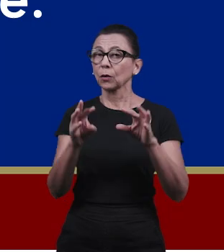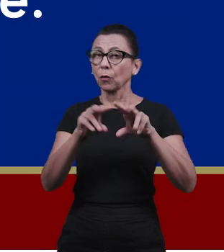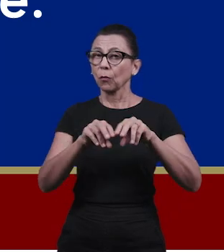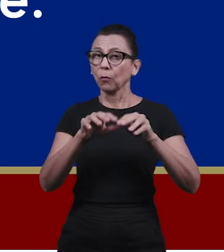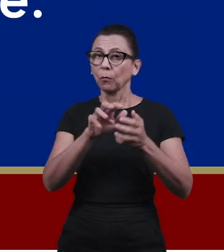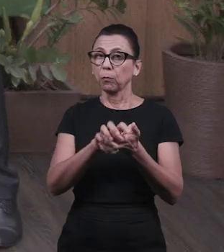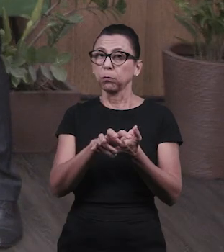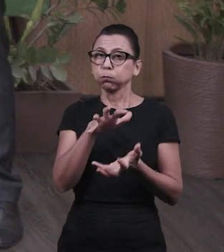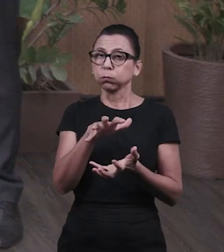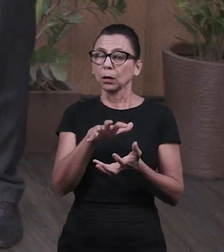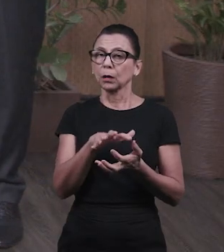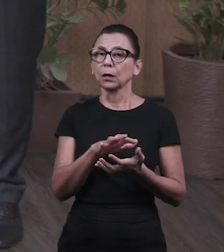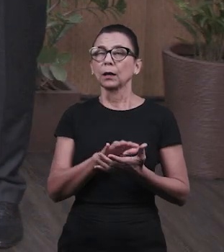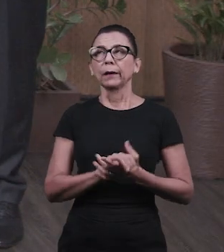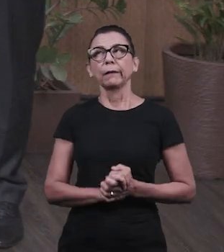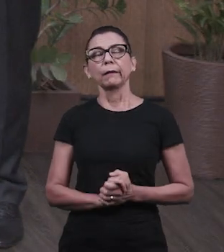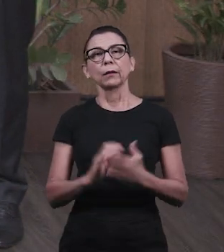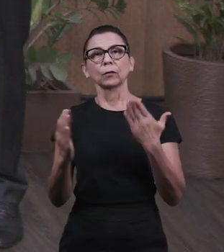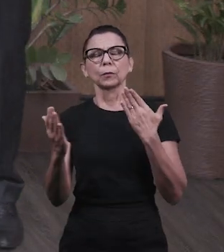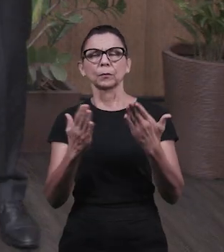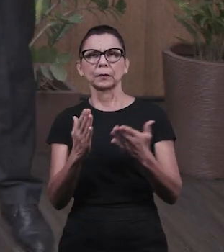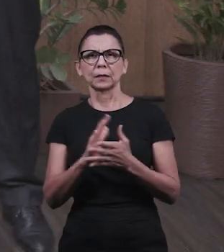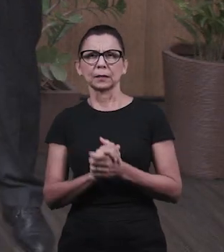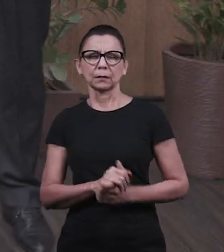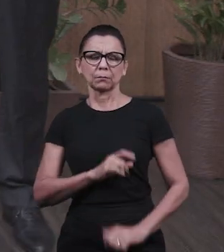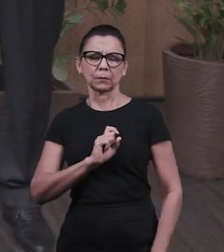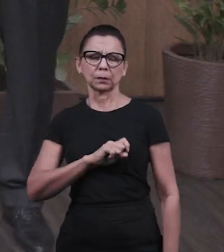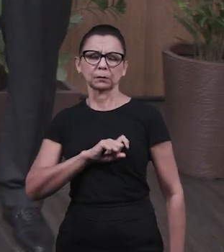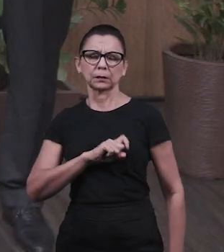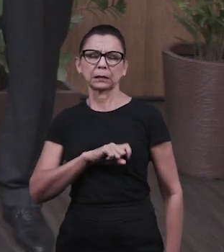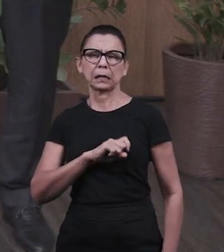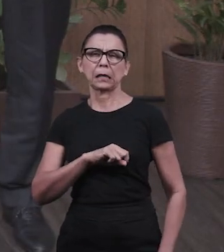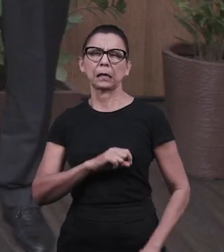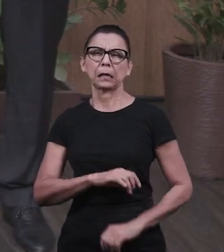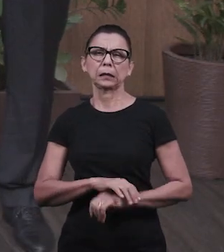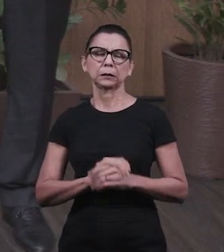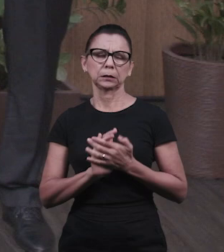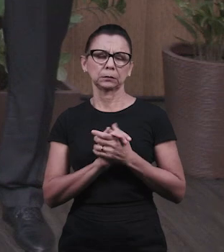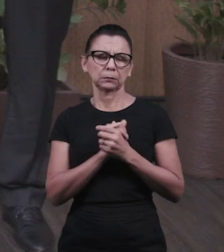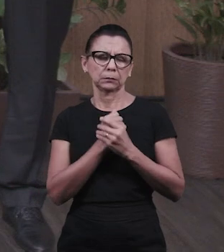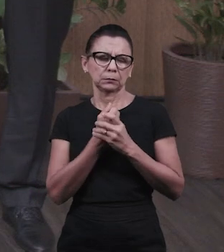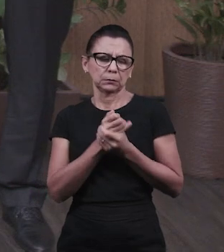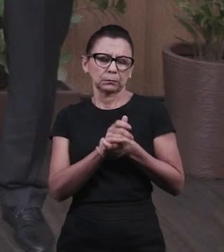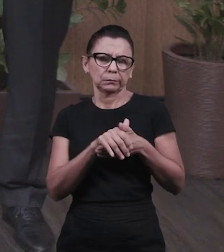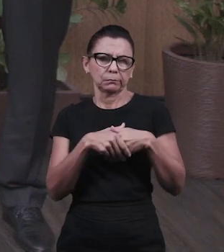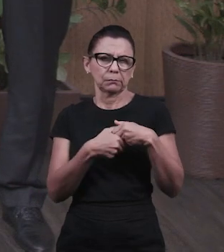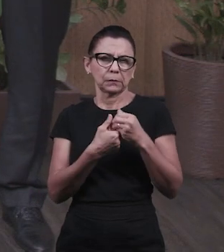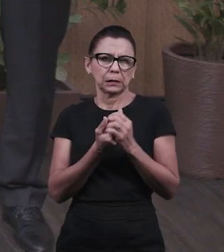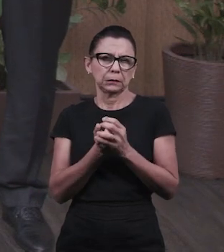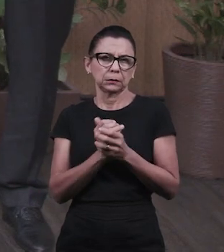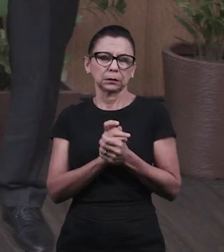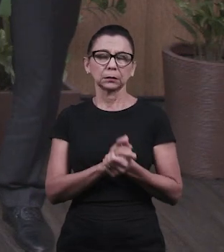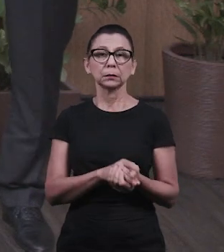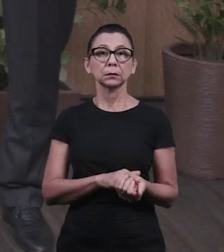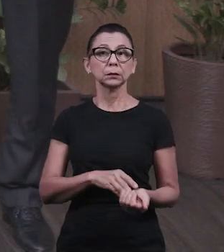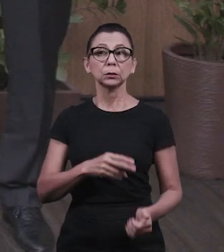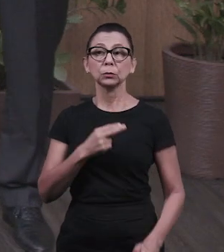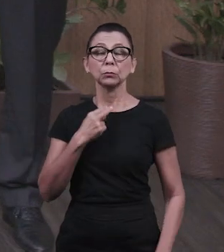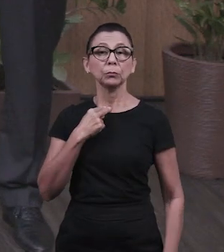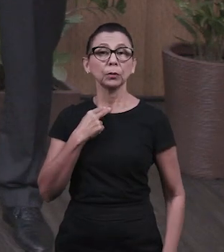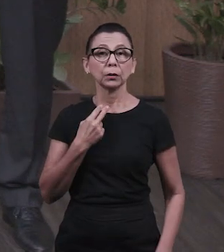закваски зла и лжи, порока, лукавства. И мы хотели бы в этот момент сказать